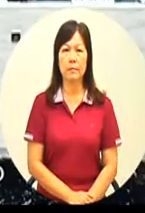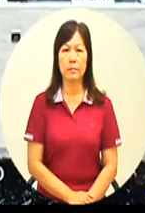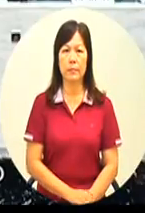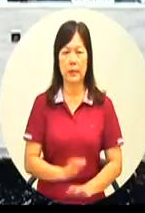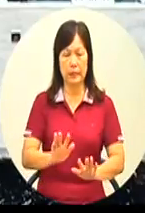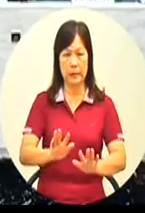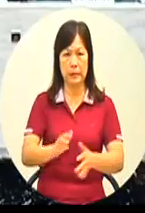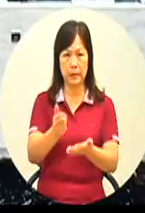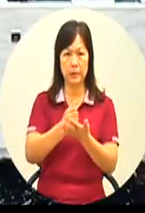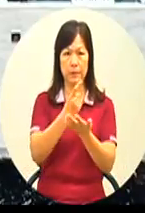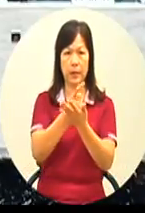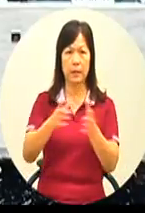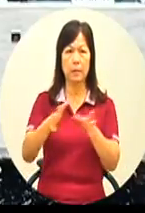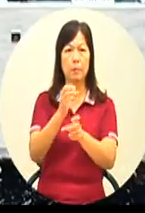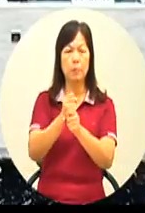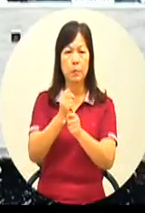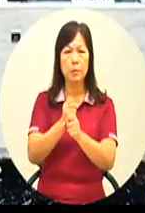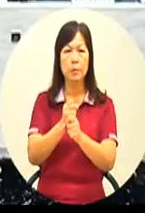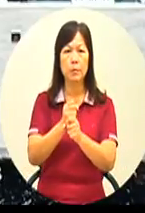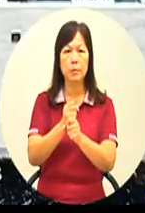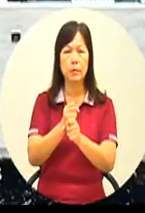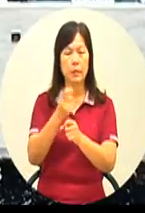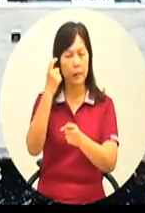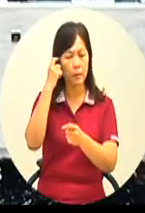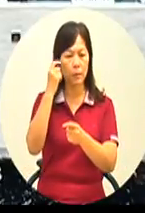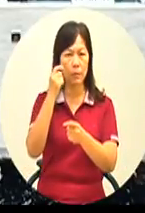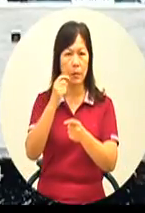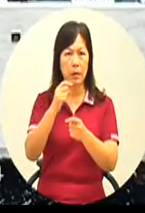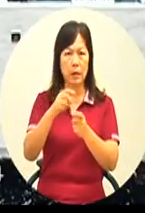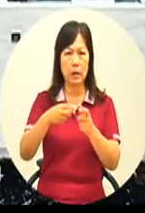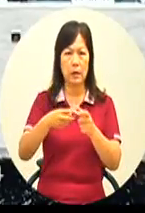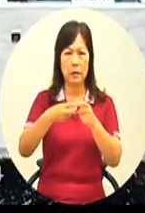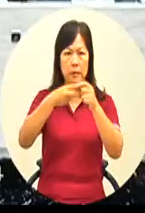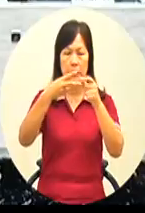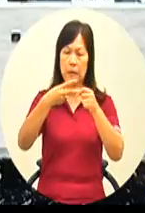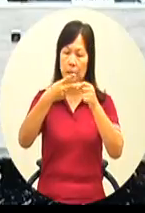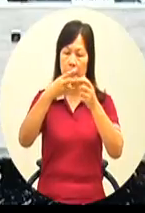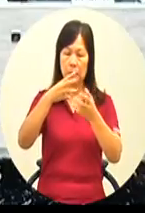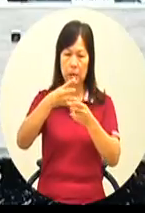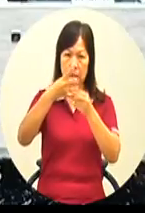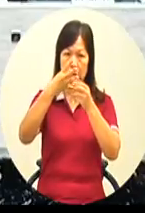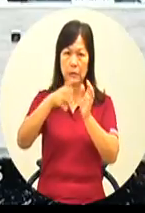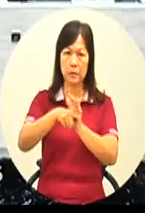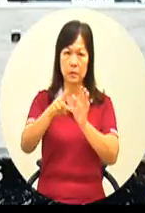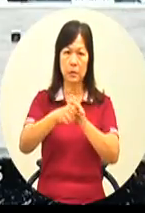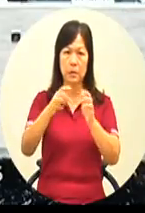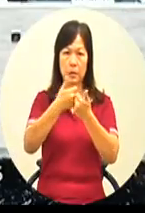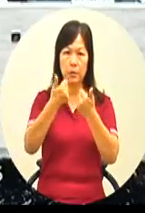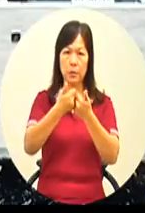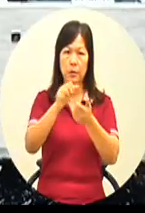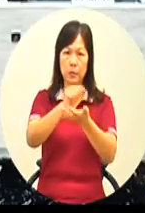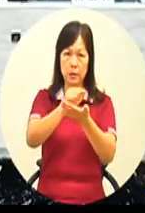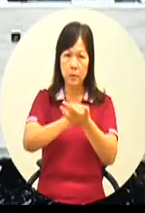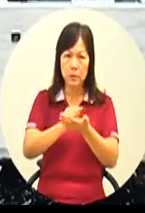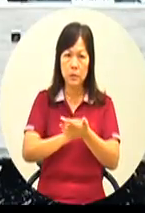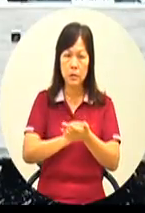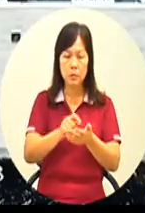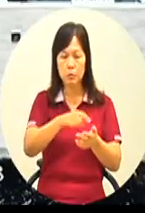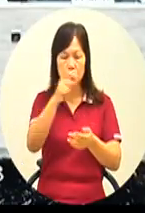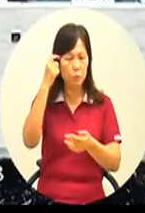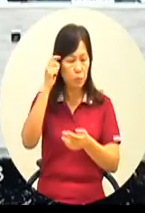现在请各位同仁详阅本会第二届第四次定期大会第十九次会议记录，有没有意